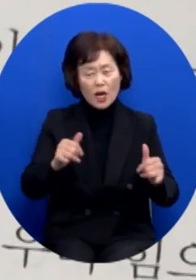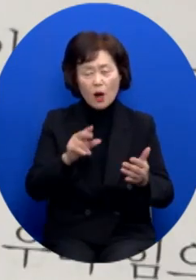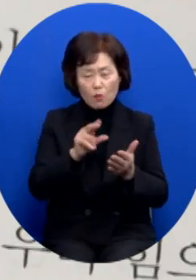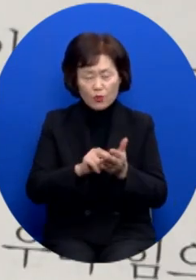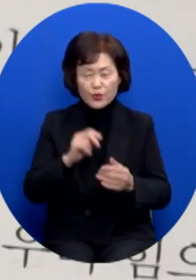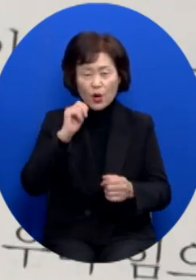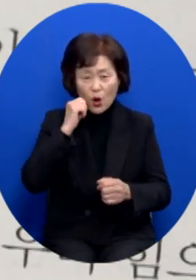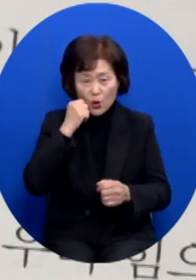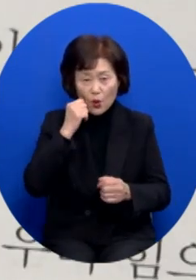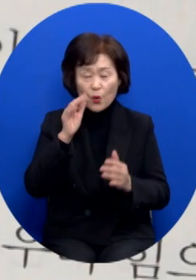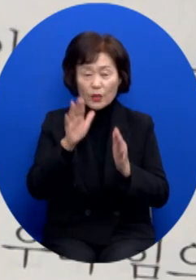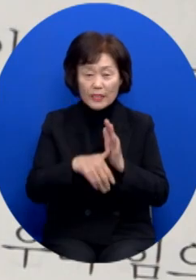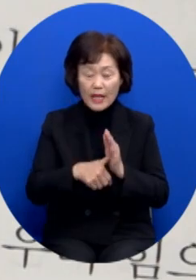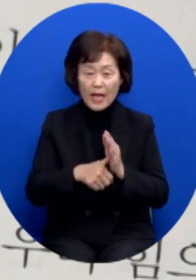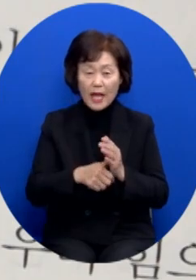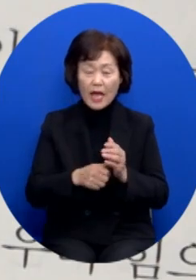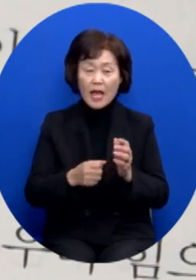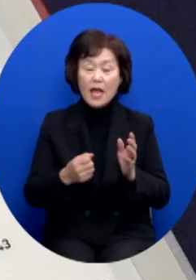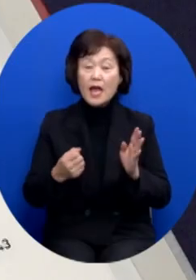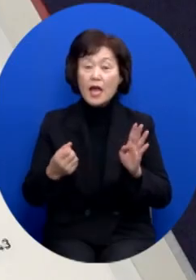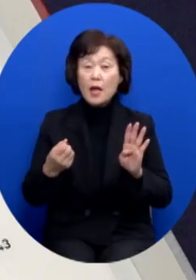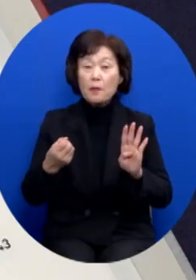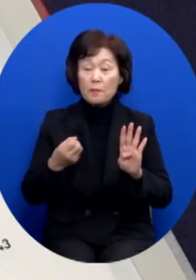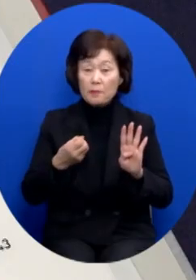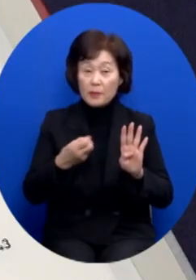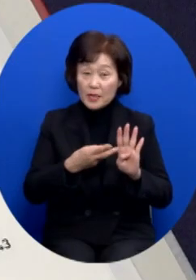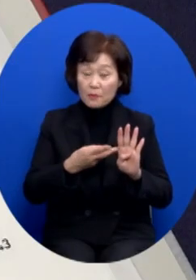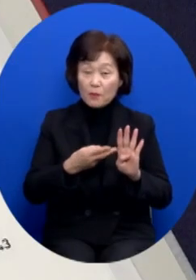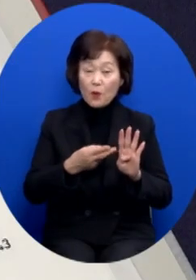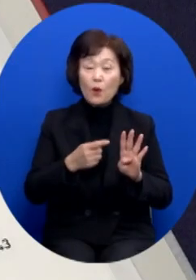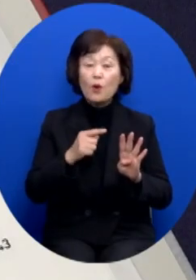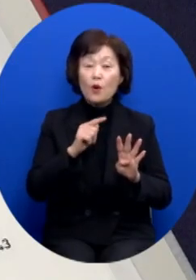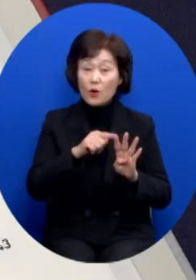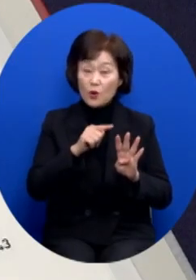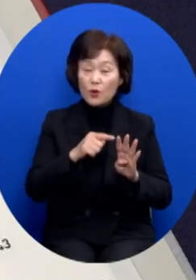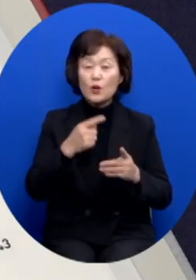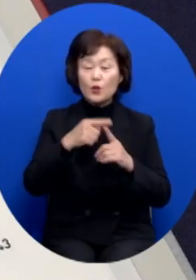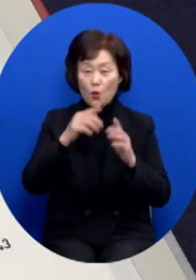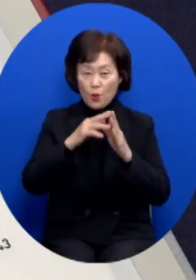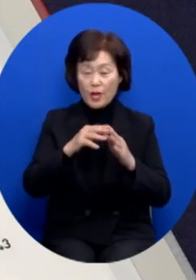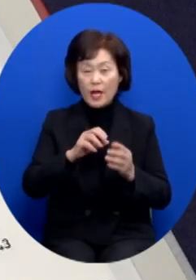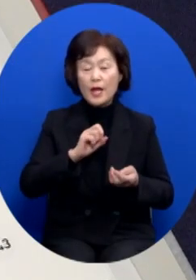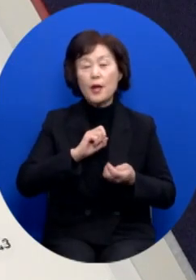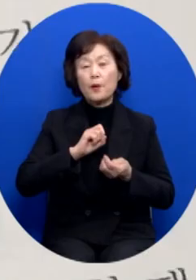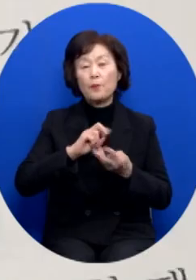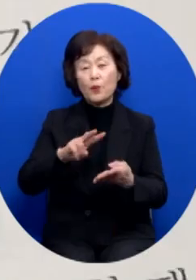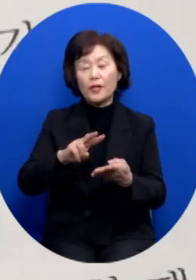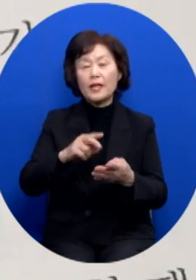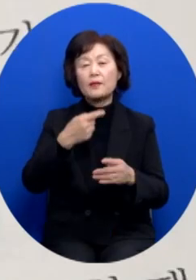빌립보 교회에게 보낸 편지입니다. 어려운 상황 가운데 쓰여진 편지임에도